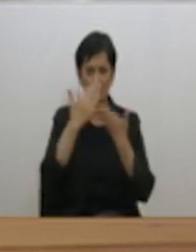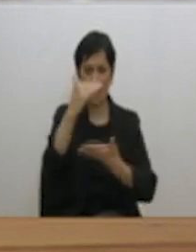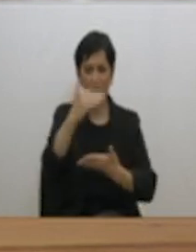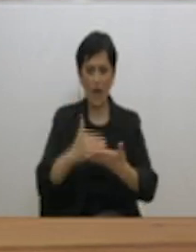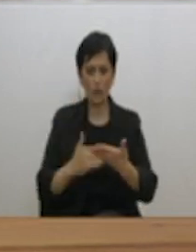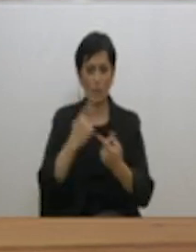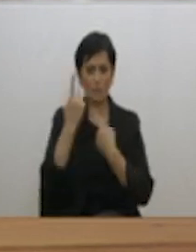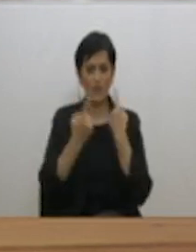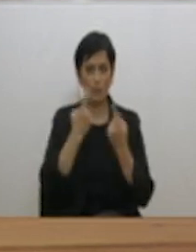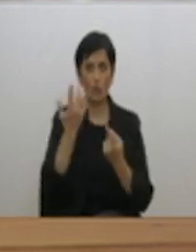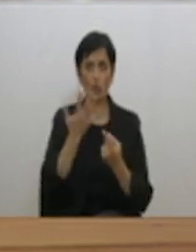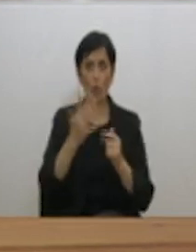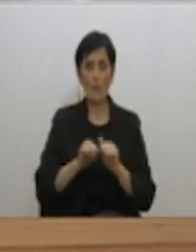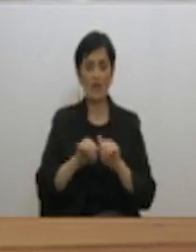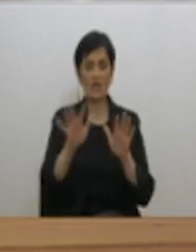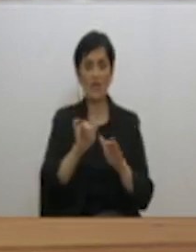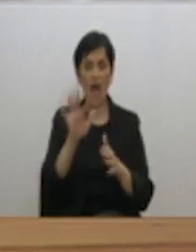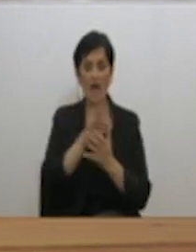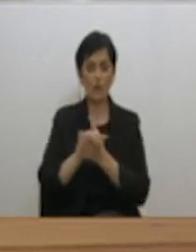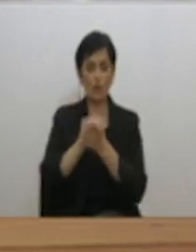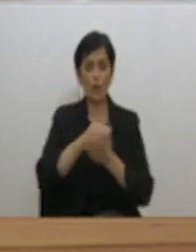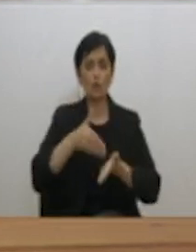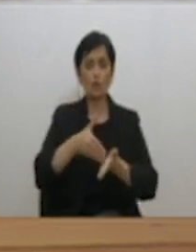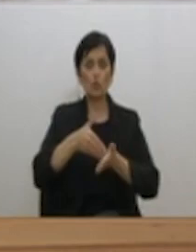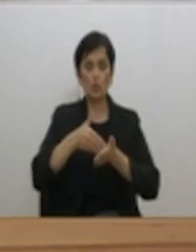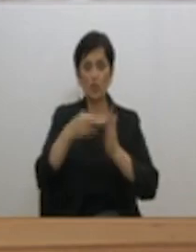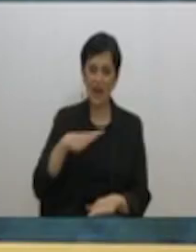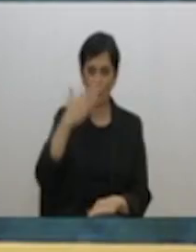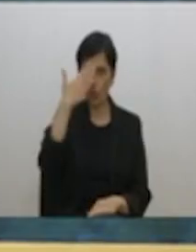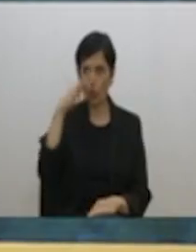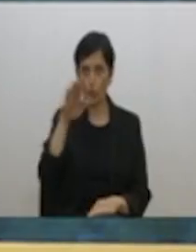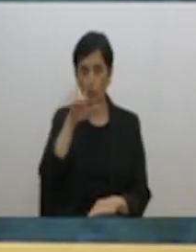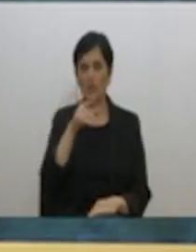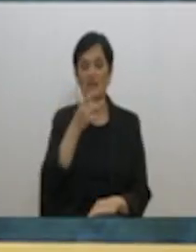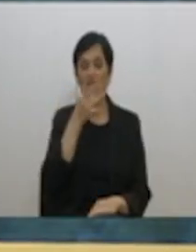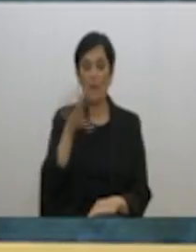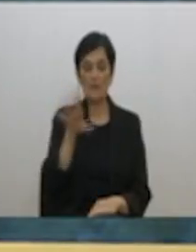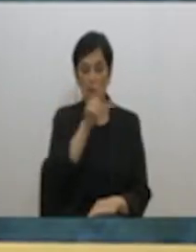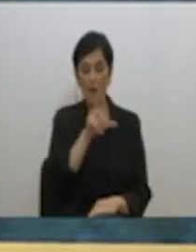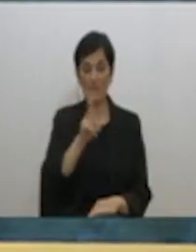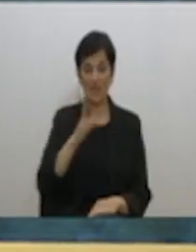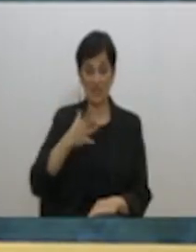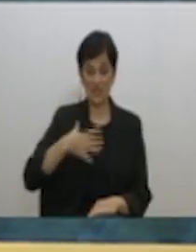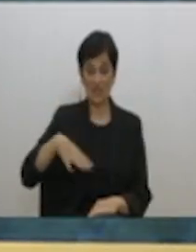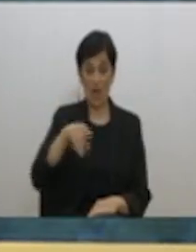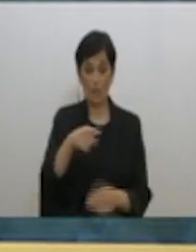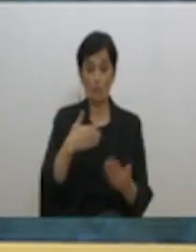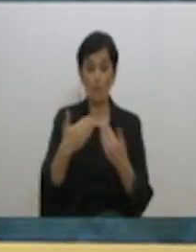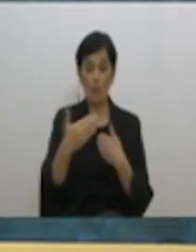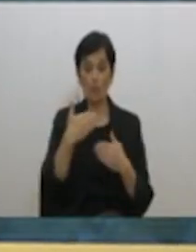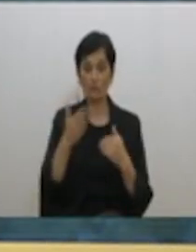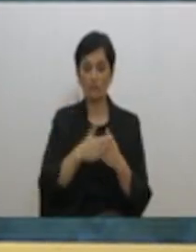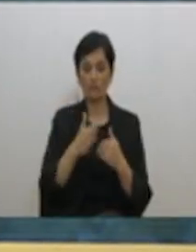ის ინფორმაცია, რომელიც გავრცელდა ევროკავშირის შუალედურ შეფასებაში. ნებისმიერი ადამიანი, ვინც საქართველოს მოუწოდებს